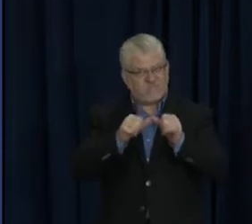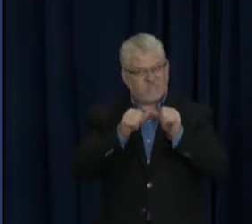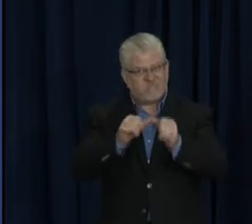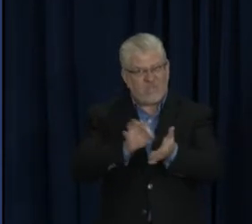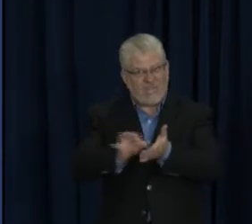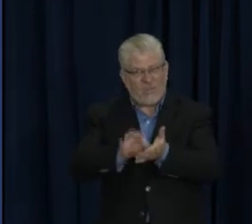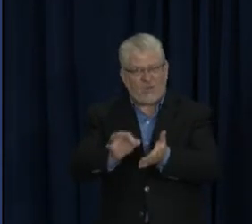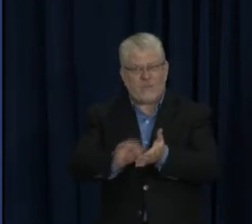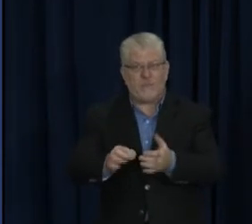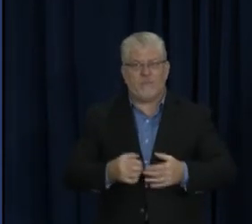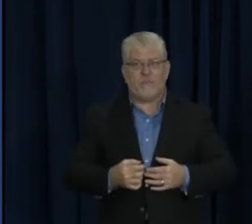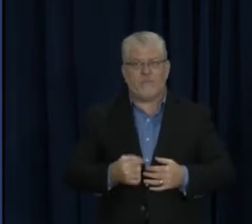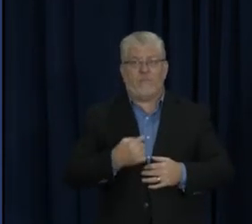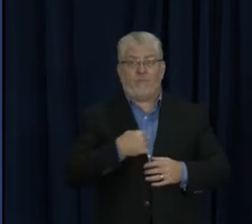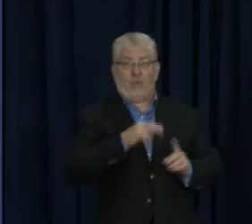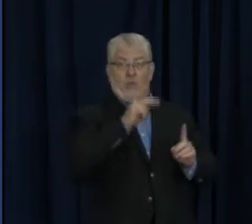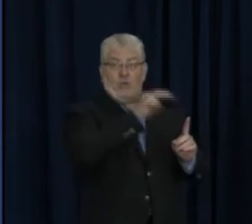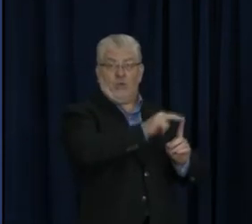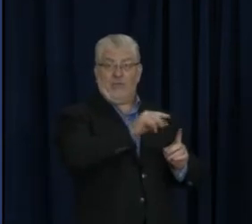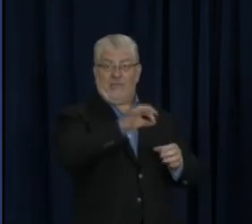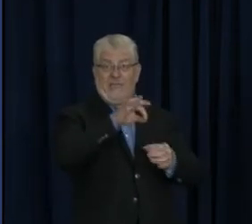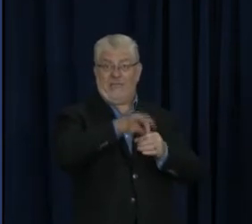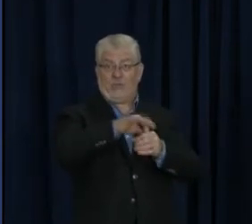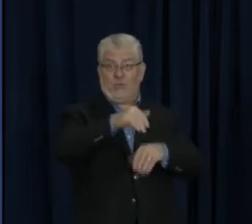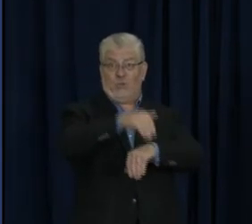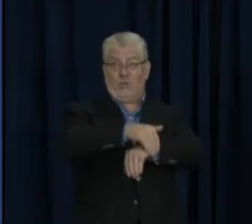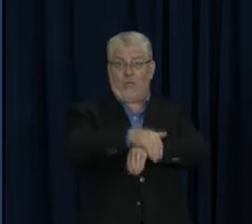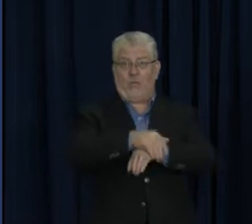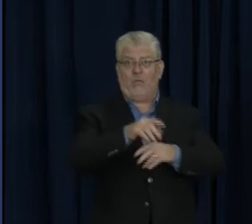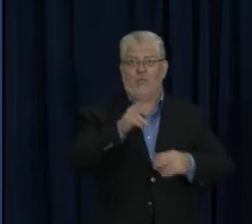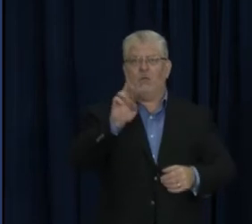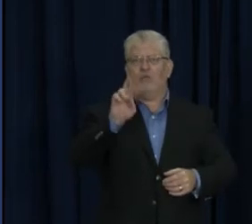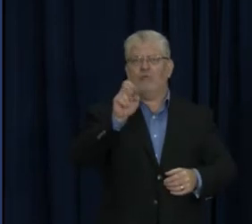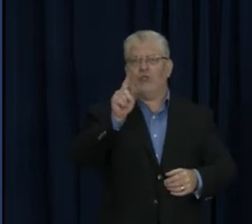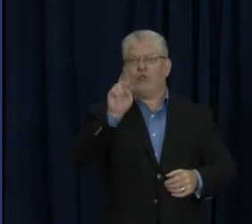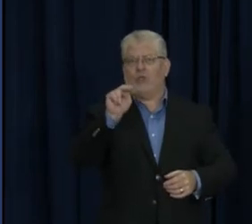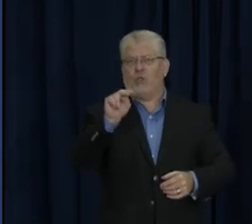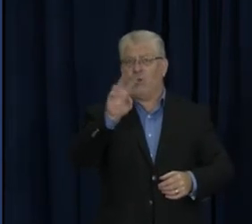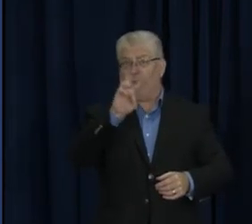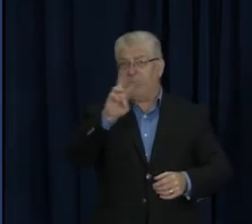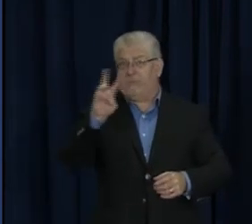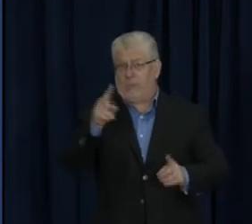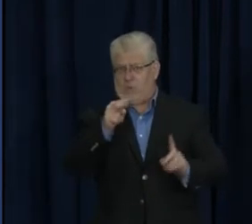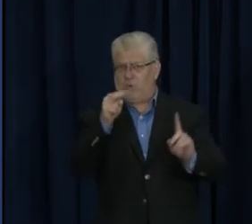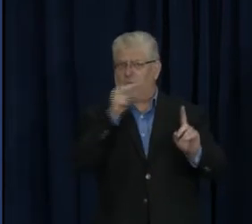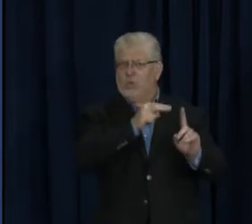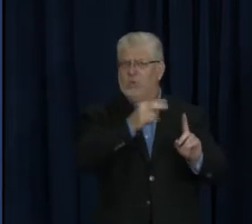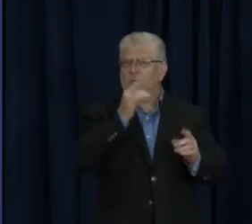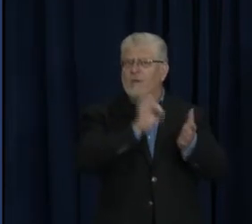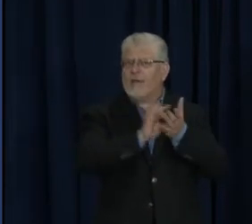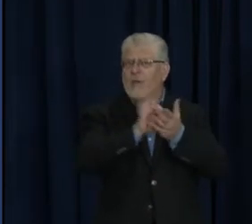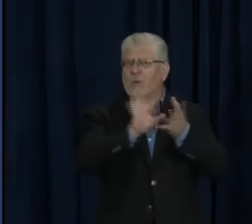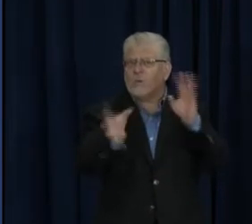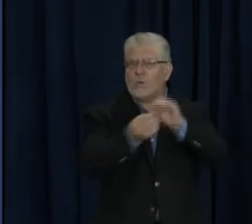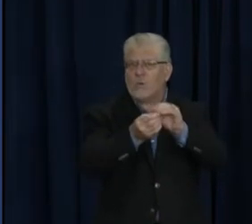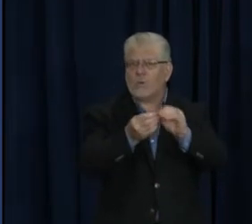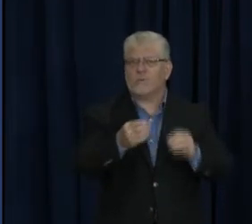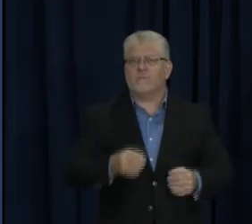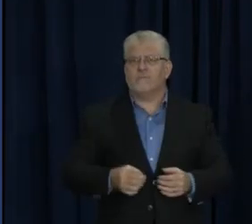الليل من أجل إنهاء عمل حساب الأصوات. كما قلت، مئات الآلاف من